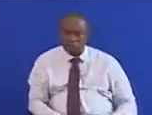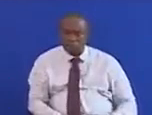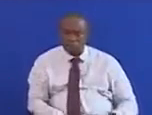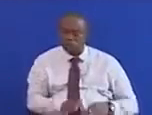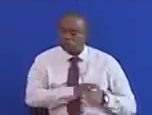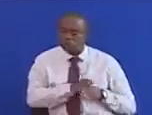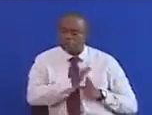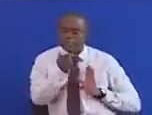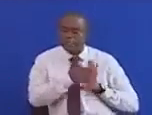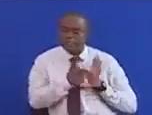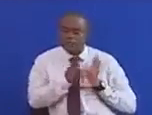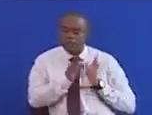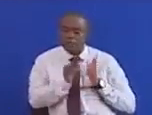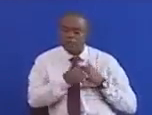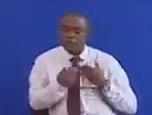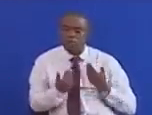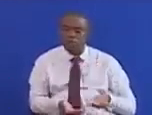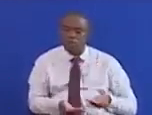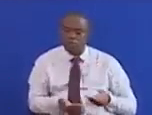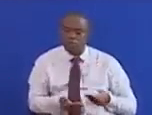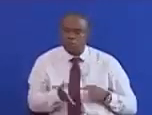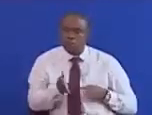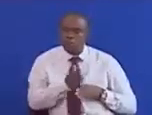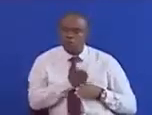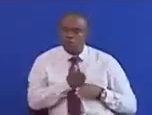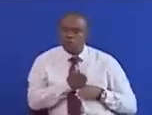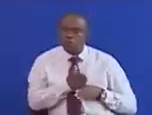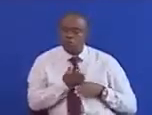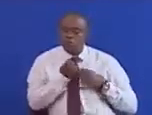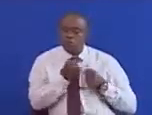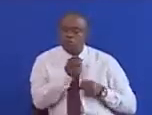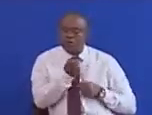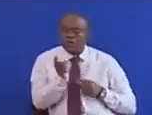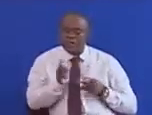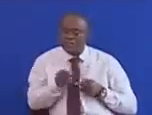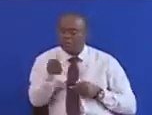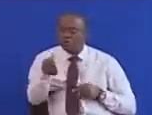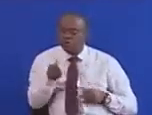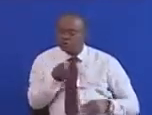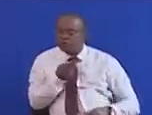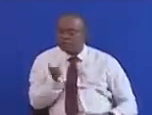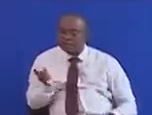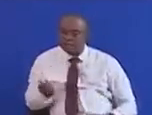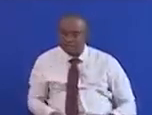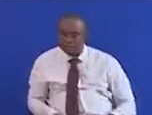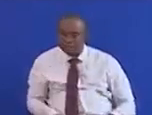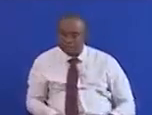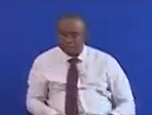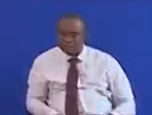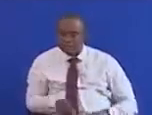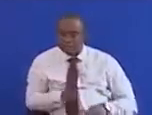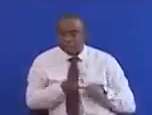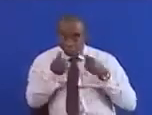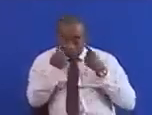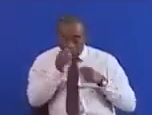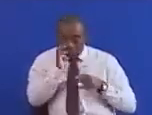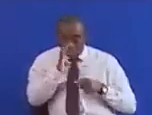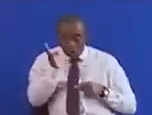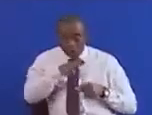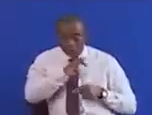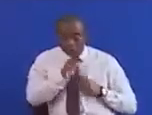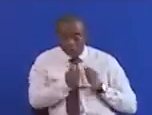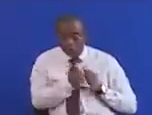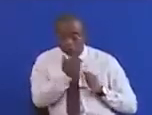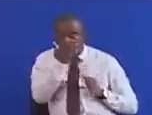tutatumia kigezo gani katika kusema tumpe yupi na tusimpe yupi, wakati tunaangalia mwaka wa kuhitimu